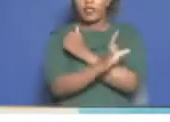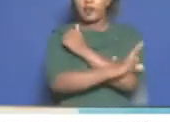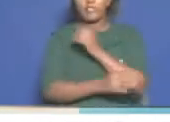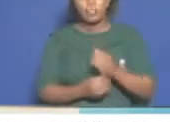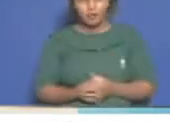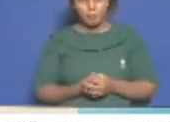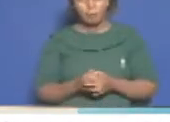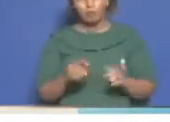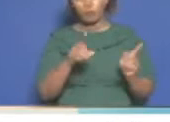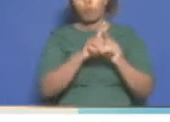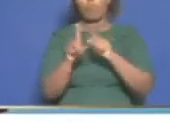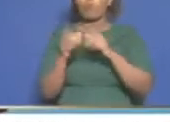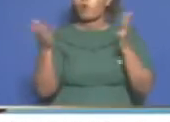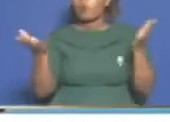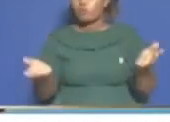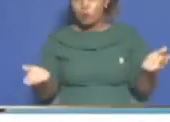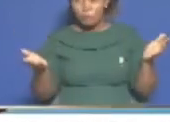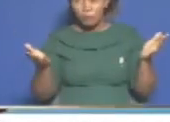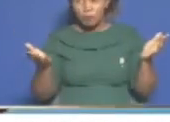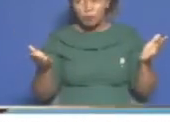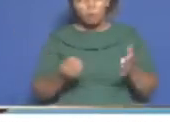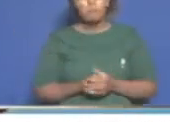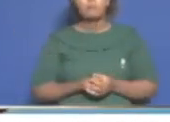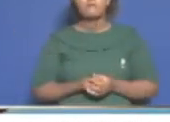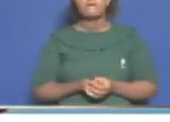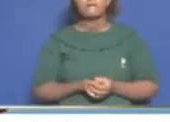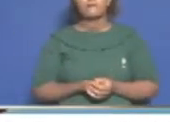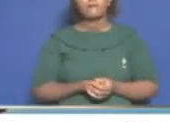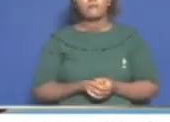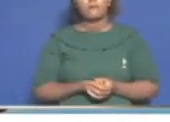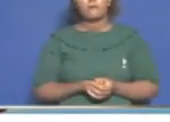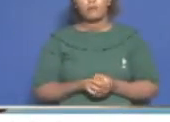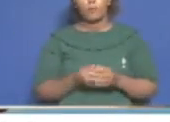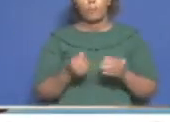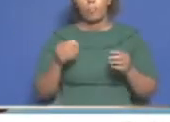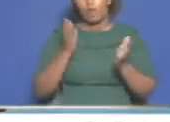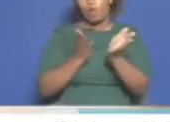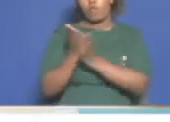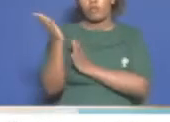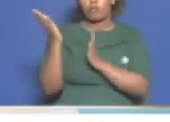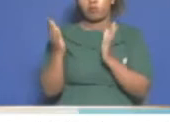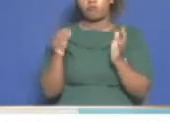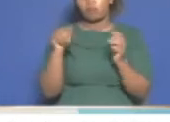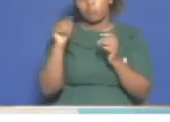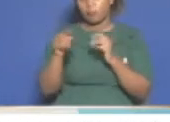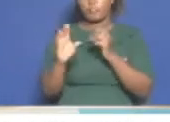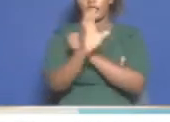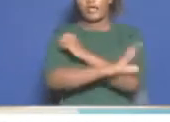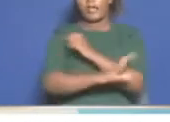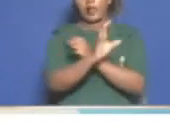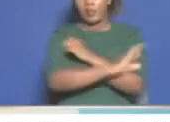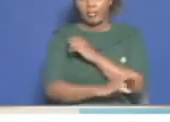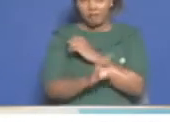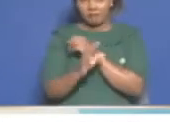katika swala ambalo ulikuwa umeniuliza ni kwamba katika nchi yetu ya Kenya